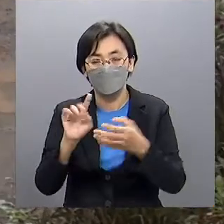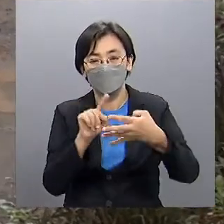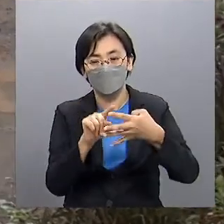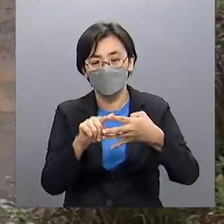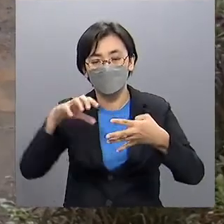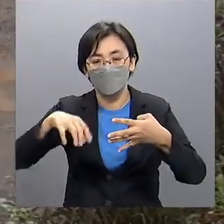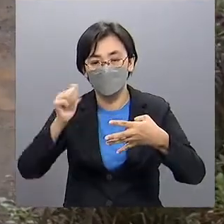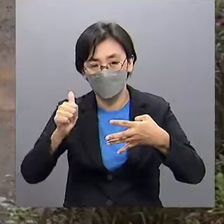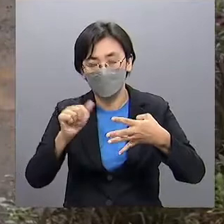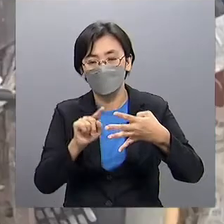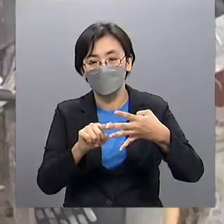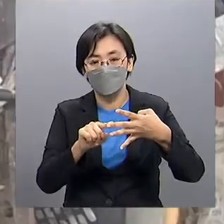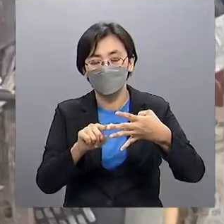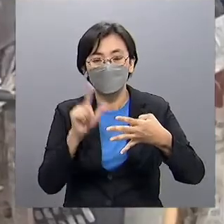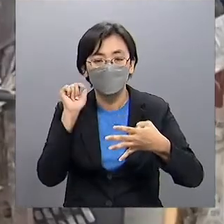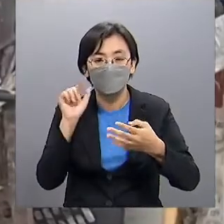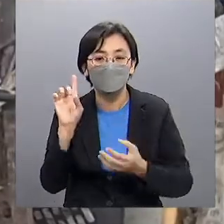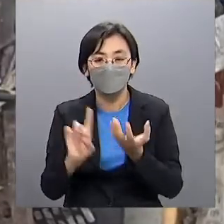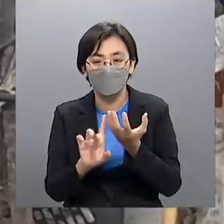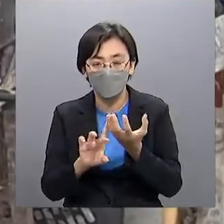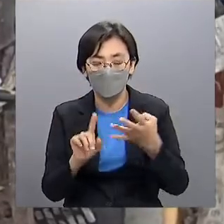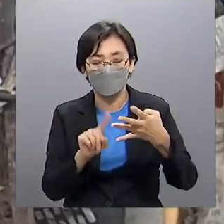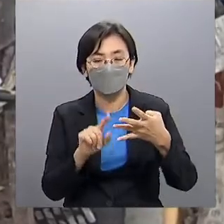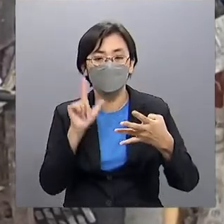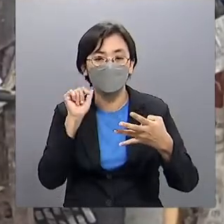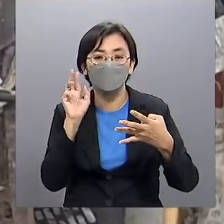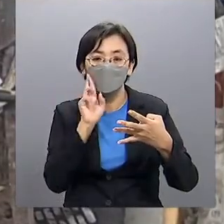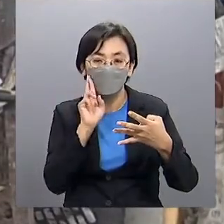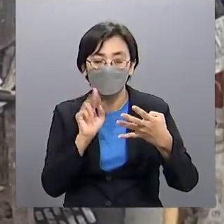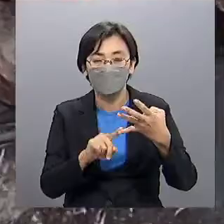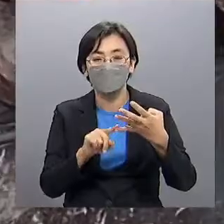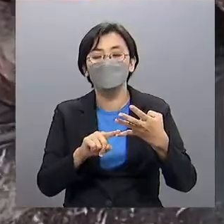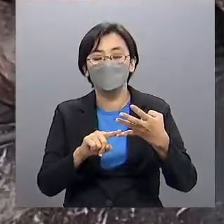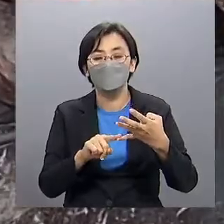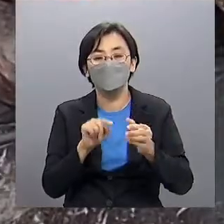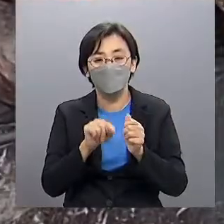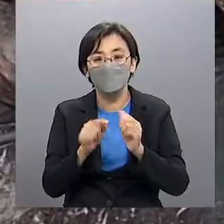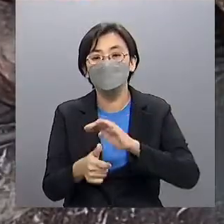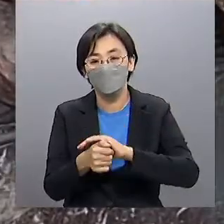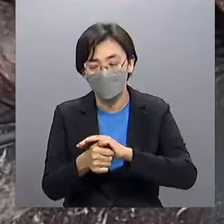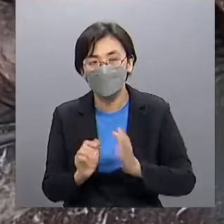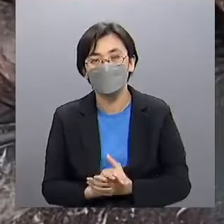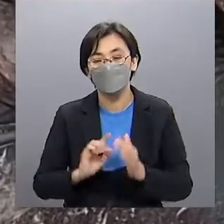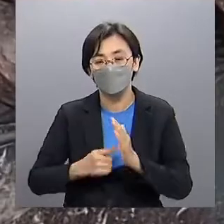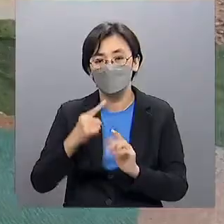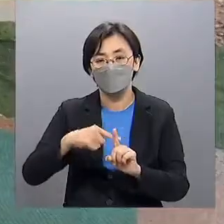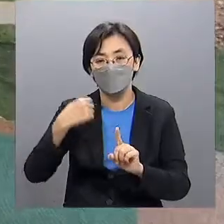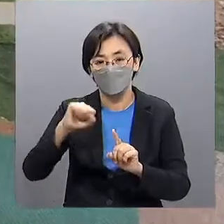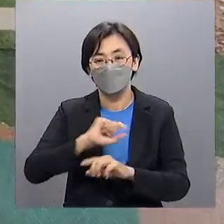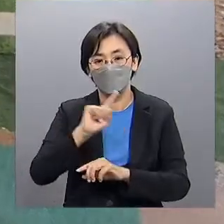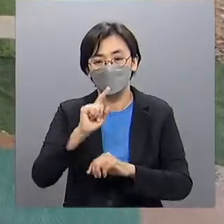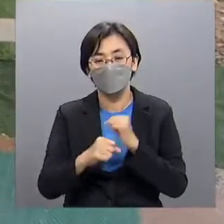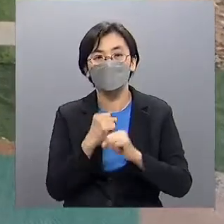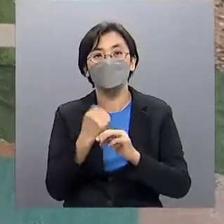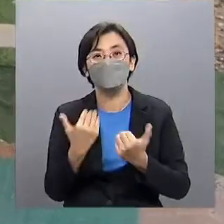หม่อำเภอแม่แตงอำเภอแม่ริมและอำเภอดอยเต่าซึ่งคาดว่าจะเริ่มในวันที่1ตุลาคมนี้ดังนั้นจึงเป็น